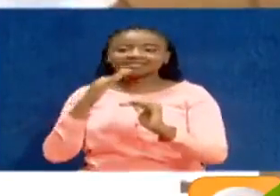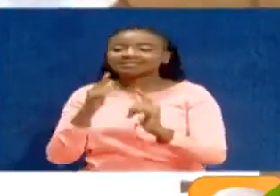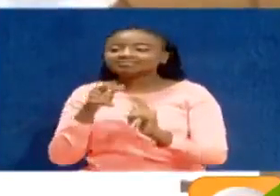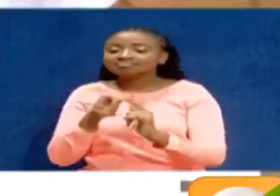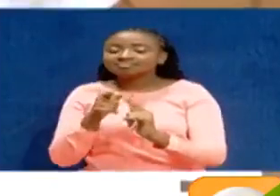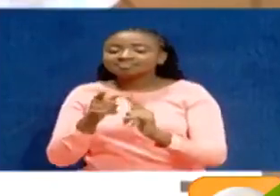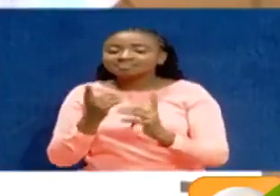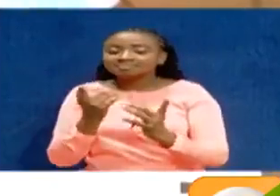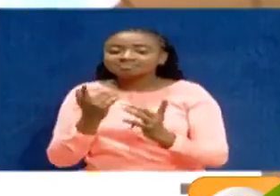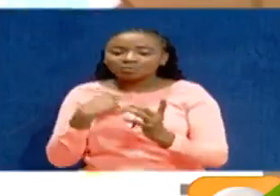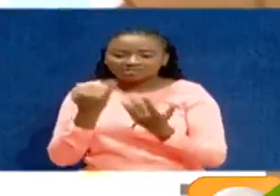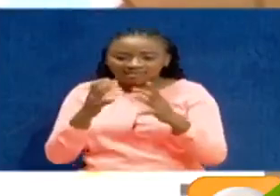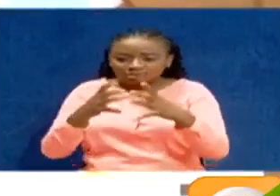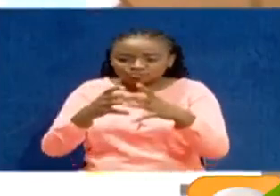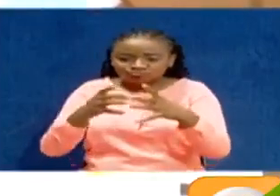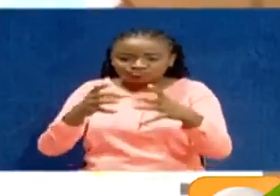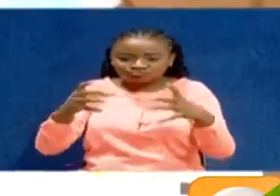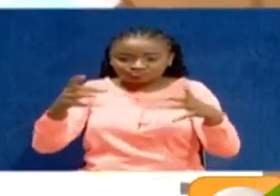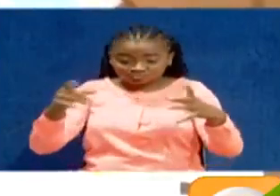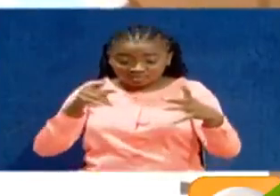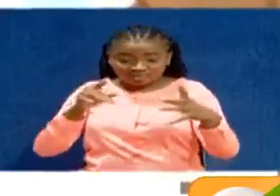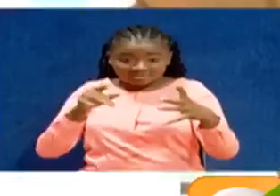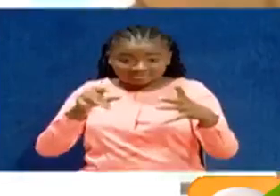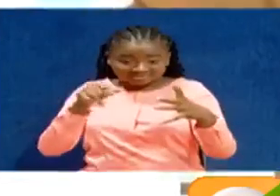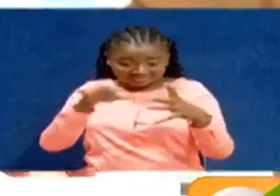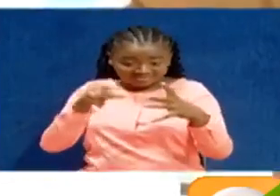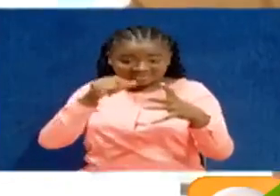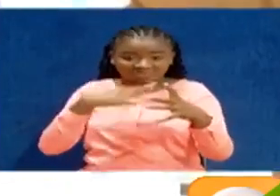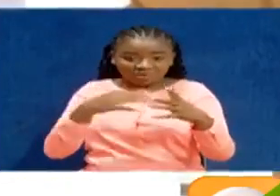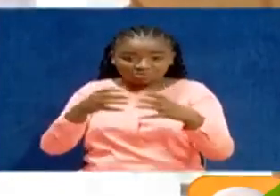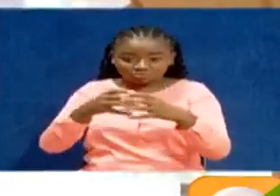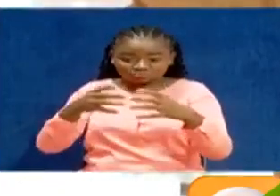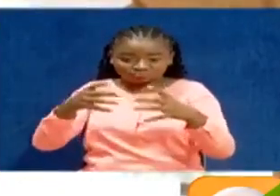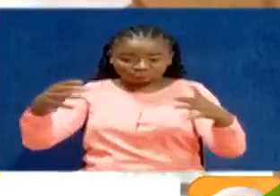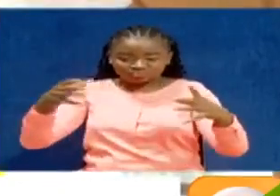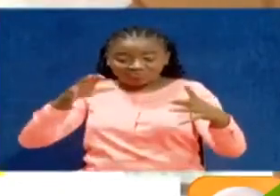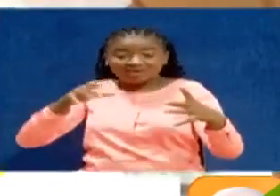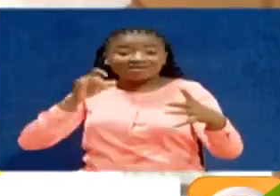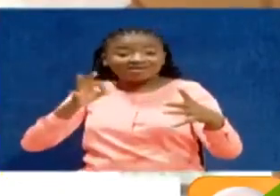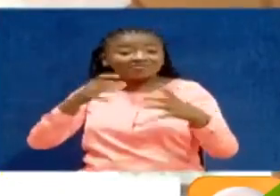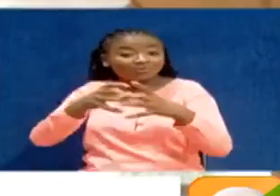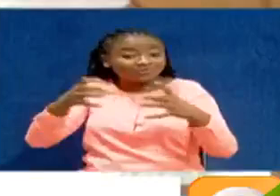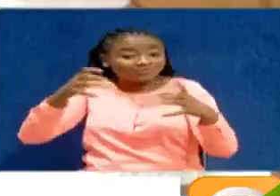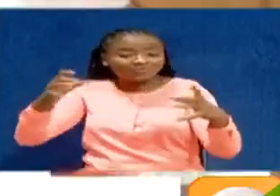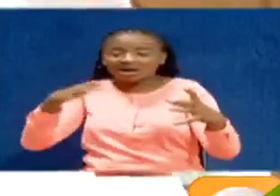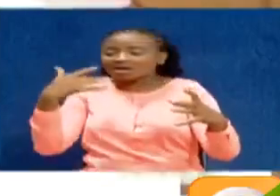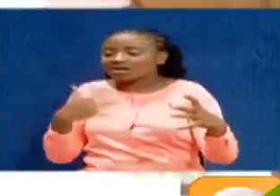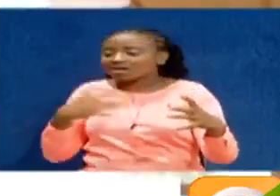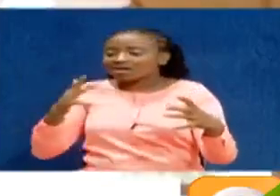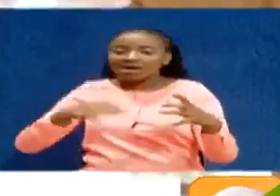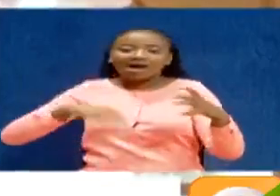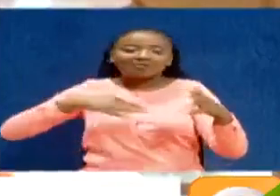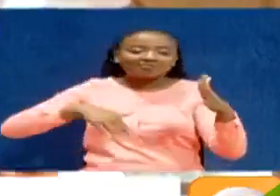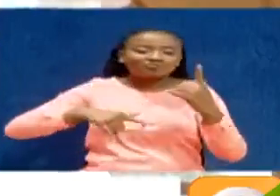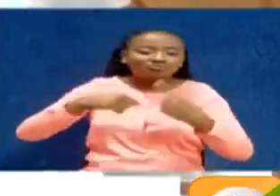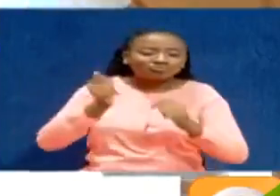pia kujaribu kupanua. Lakini kupitia upanuzi huu tutaweza kuwa na michezo mingi sana hapa. Michezo ya